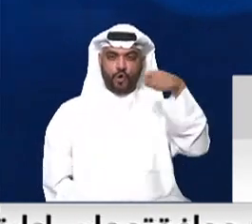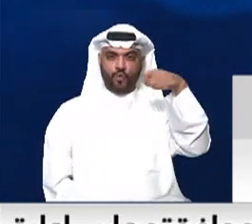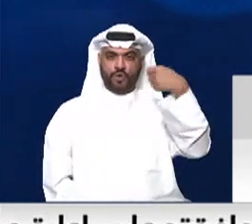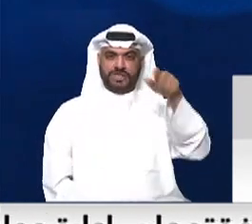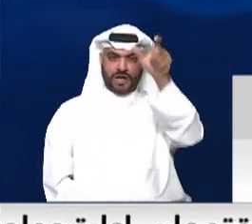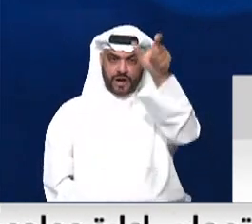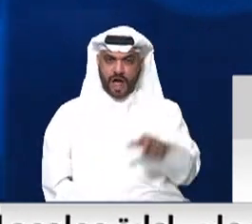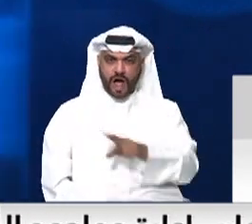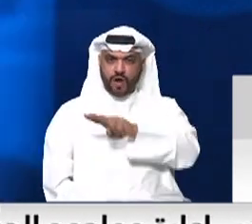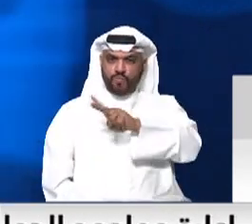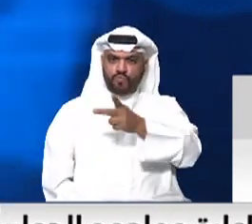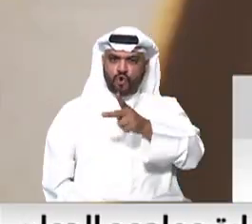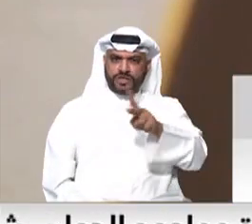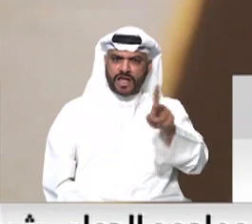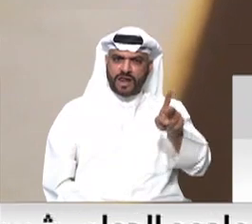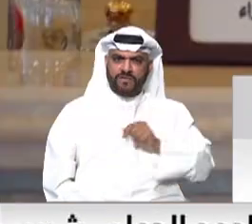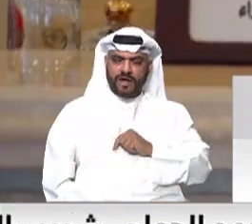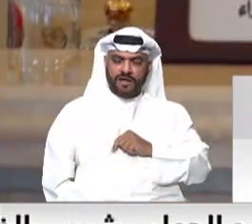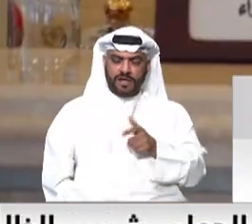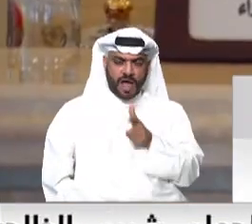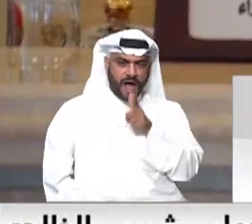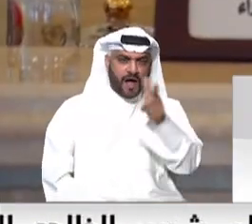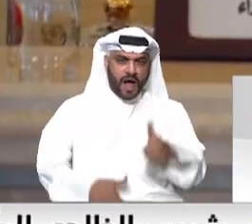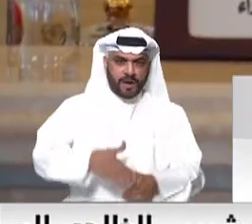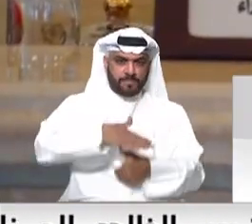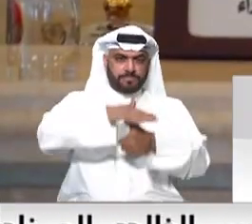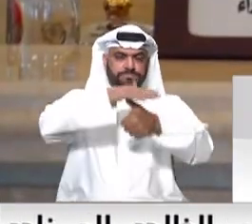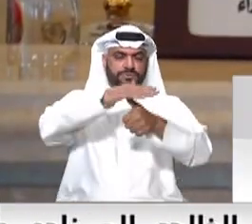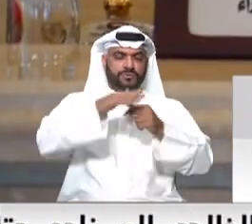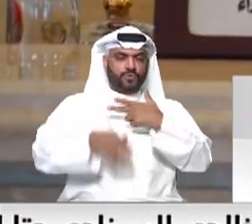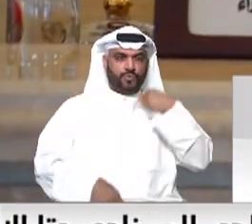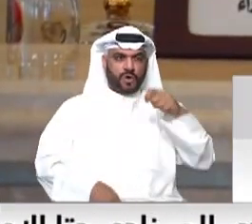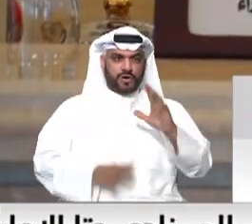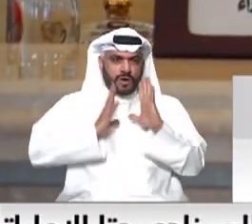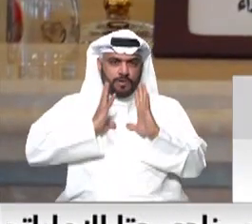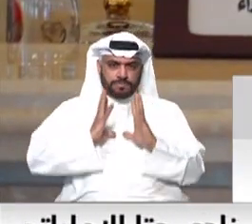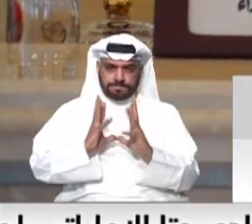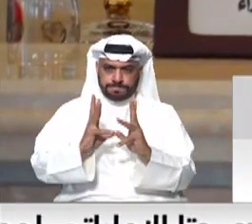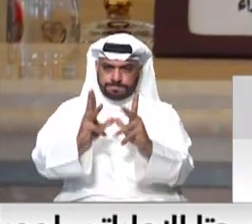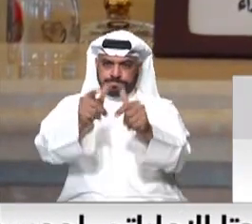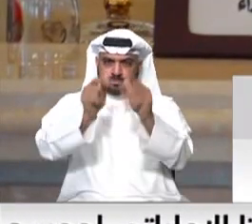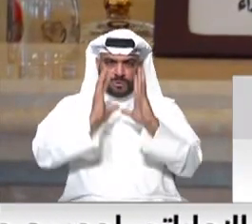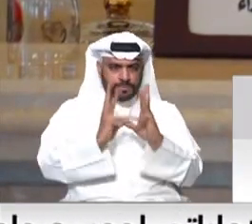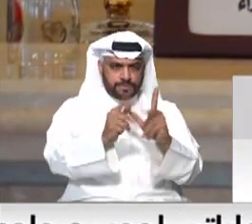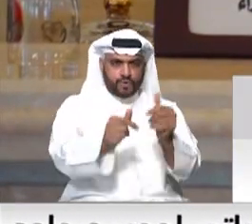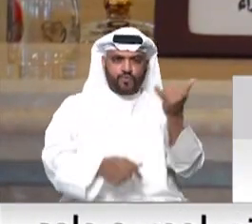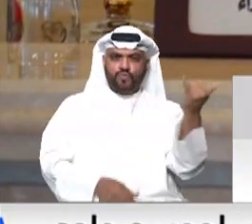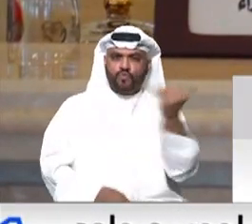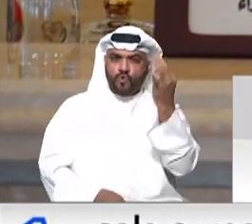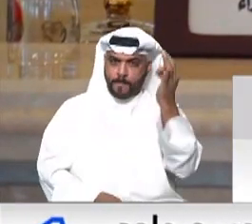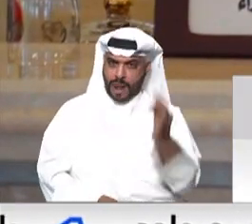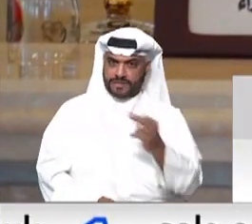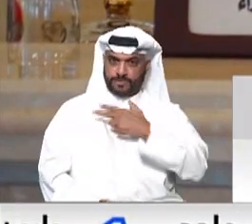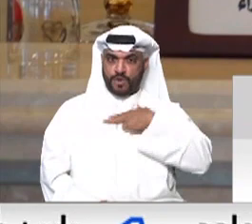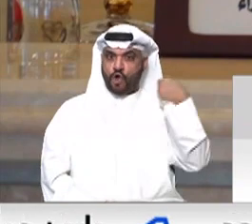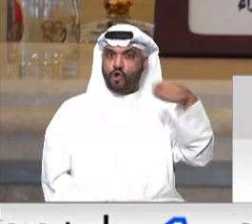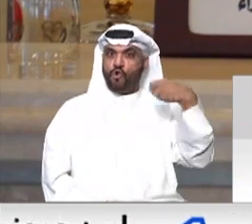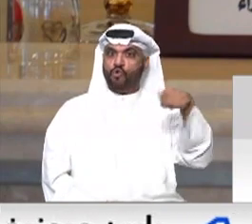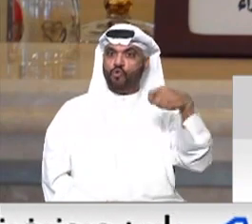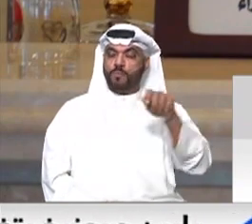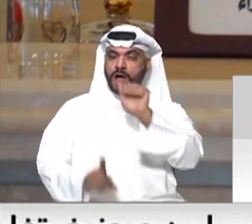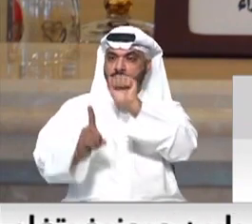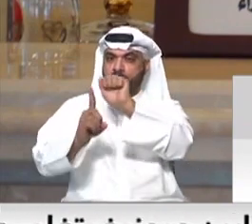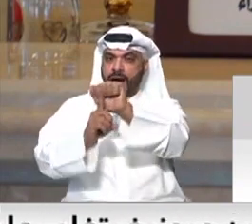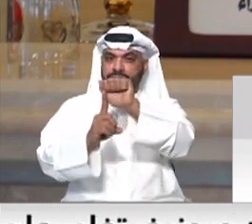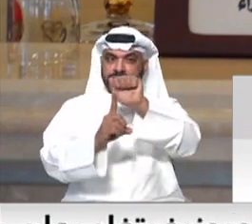مجلس الوزراء إلى توجيهات سمو الشيخ أحمد دواف الأحمد الصباح رئيس مجلس الوزراء حافظه الله للجهات الحكومية كلا فيما